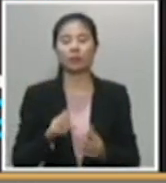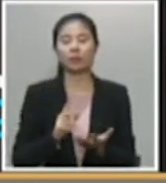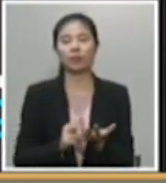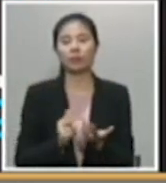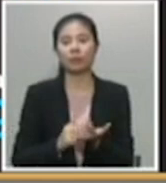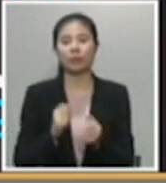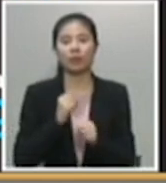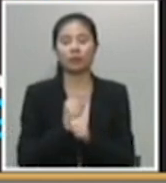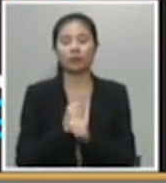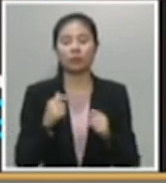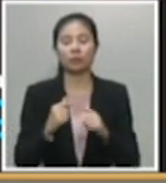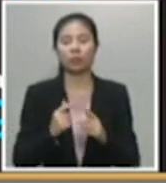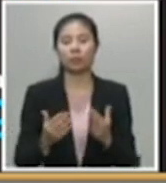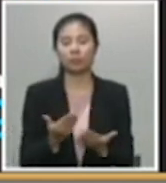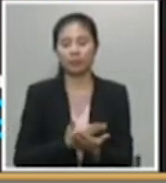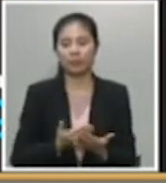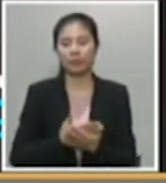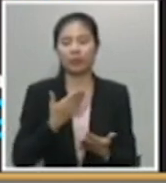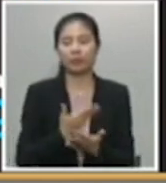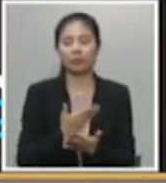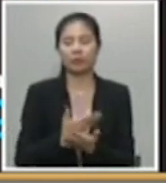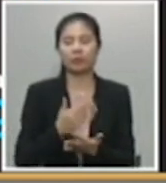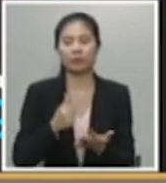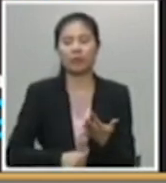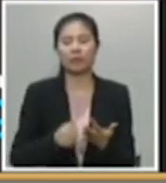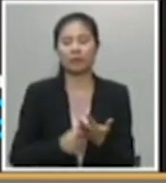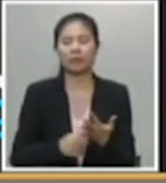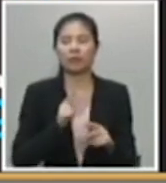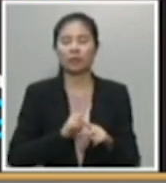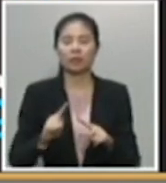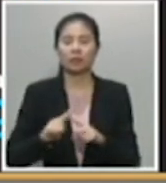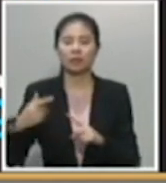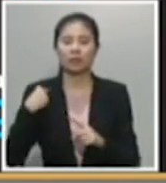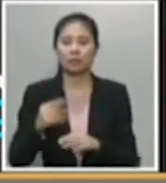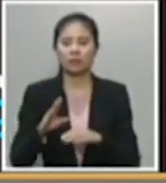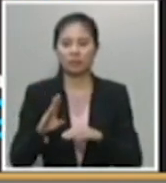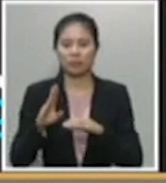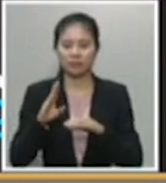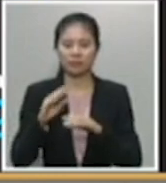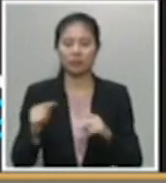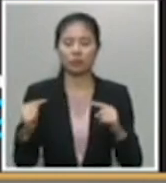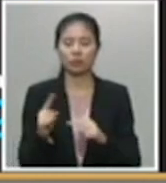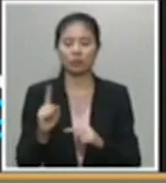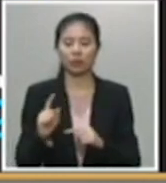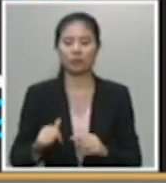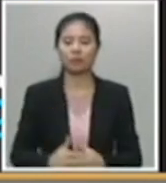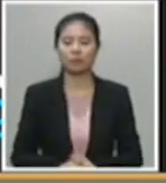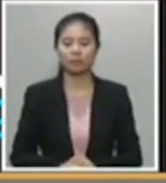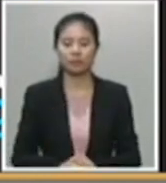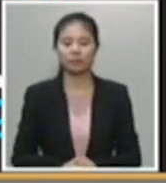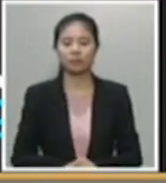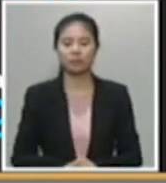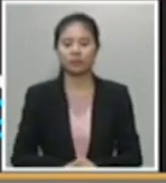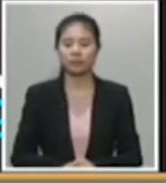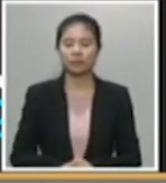ะพิจารณาที่จะเพิ่มอัตราภาษีเงินได้ส่วนบุคคลเงินได้ของบริษัทเนี่ยในกรณีกิจการ